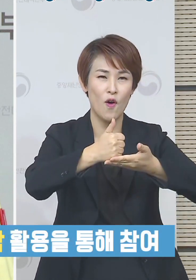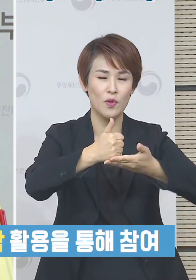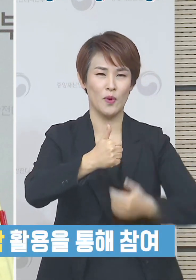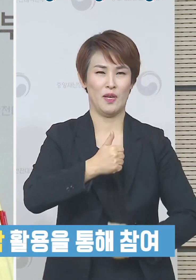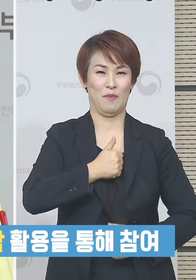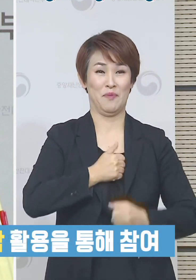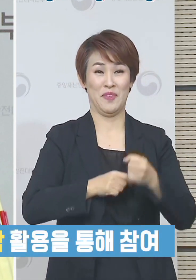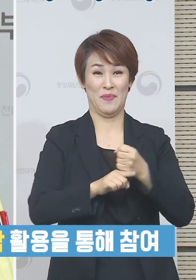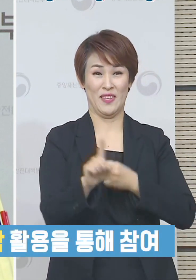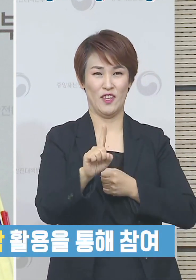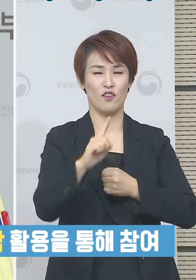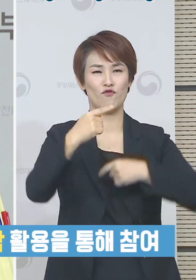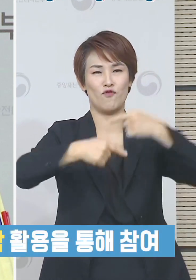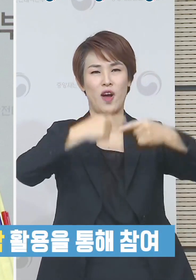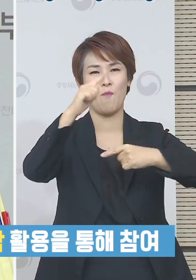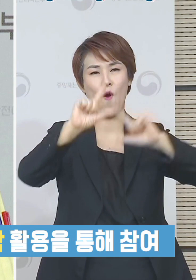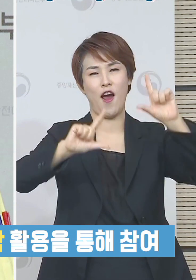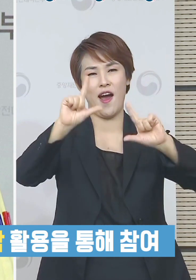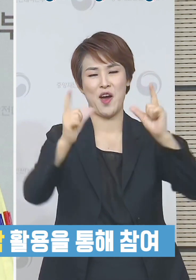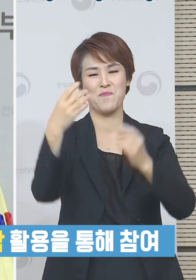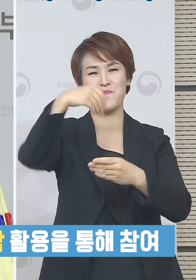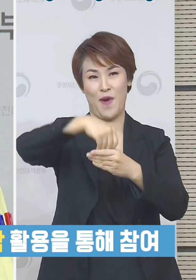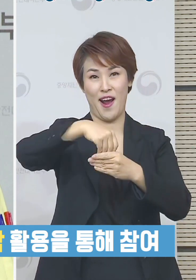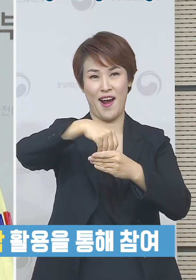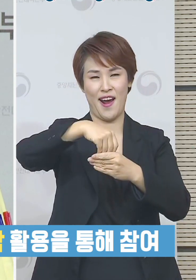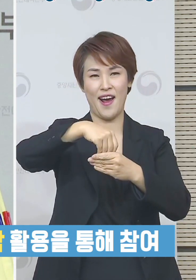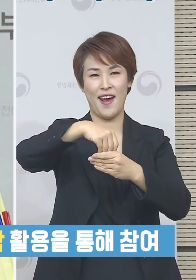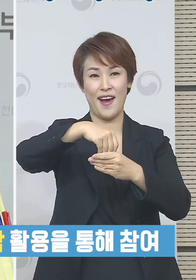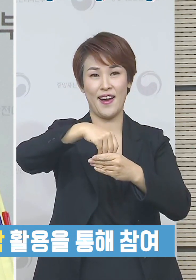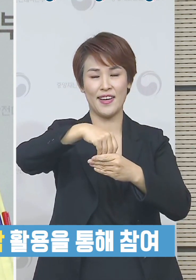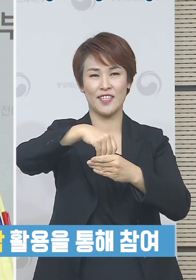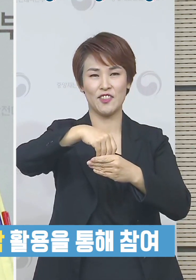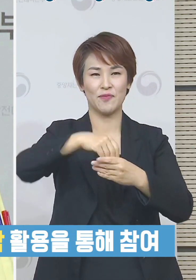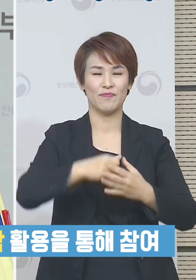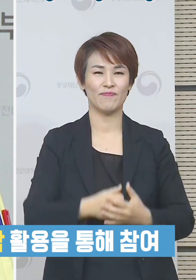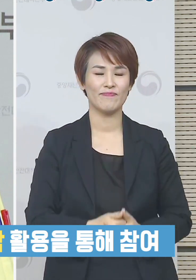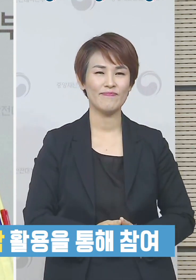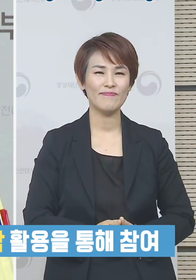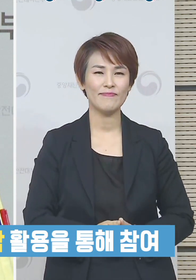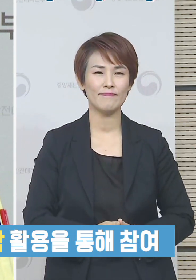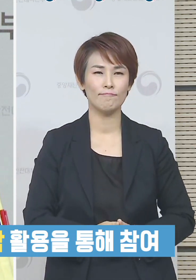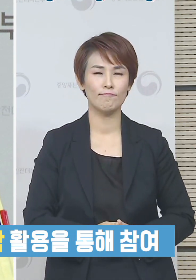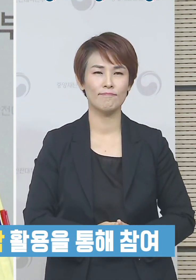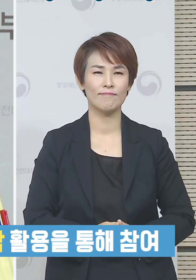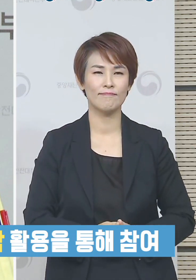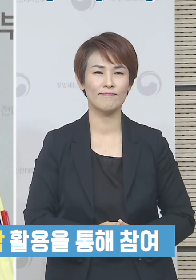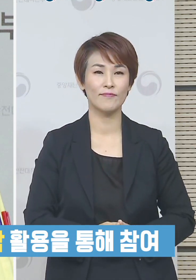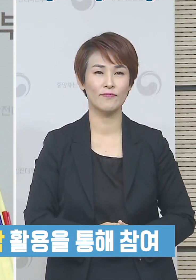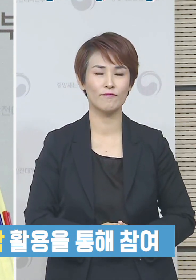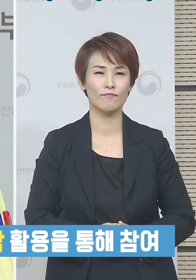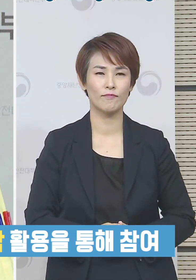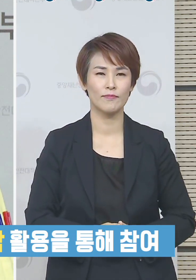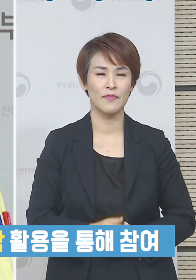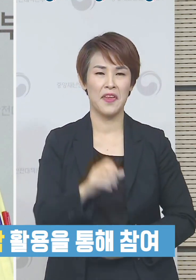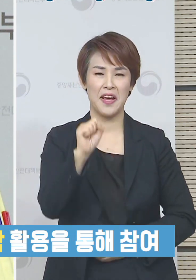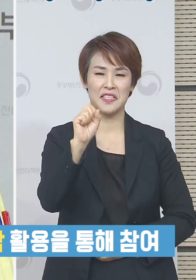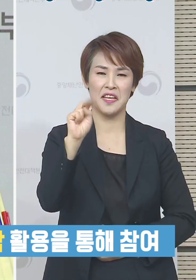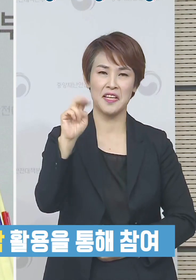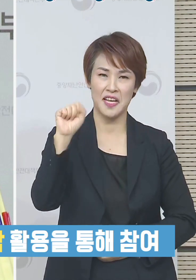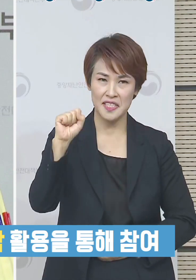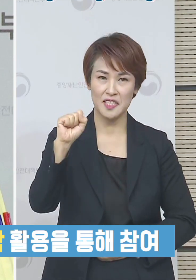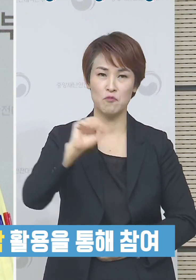뜻하는 수어 동작을 캠페인을 상징하는 주요 이미지로 삼았으며 누구든지 개인 SNS